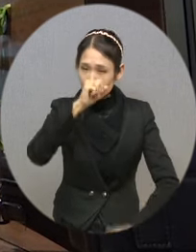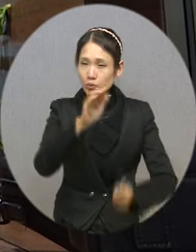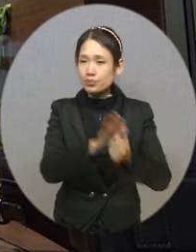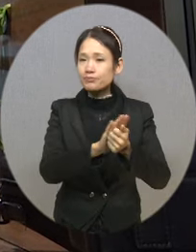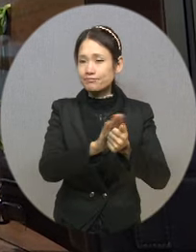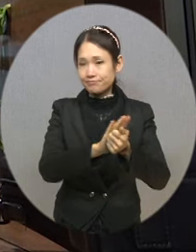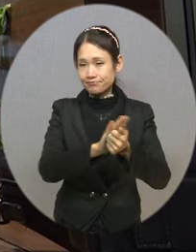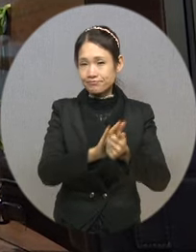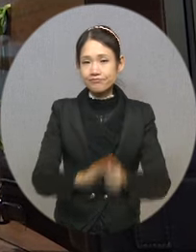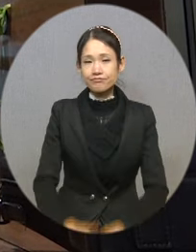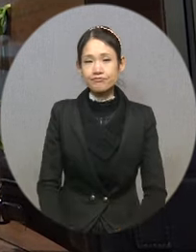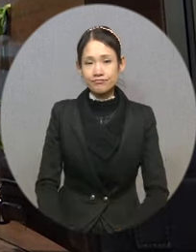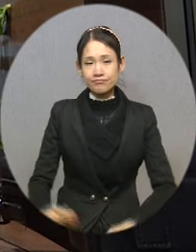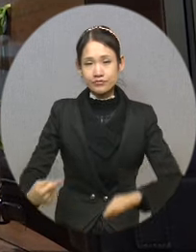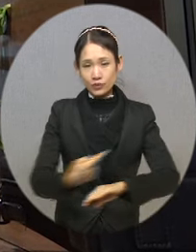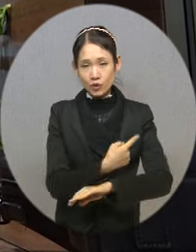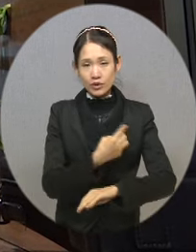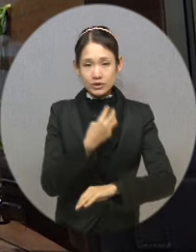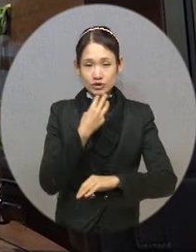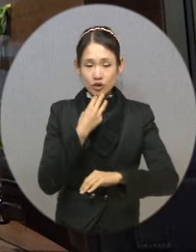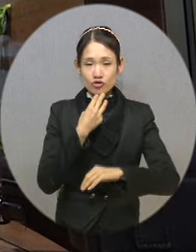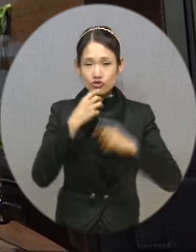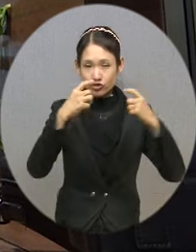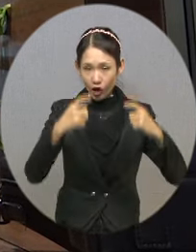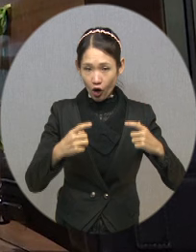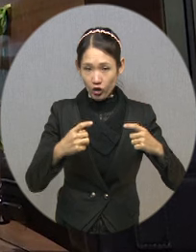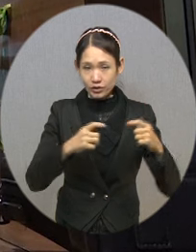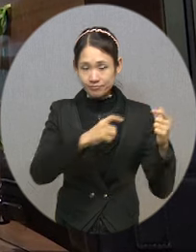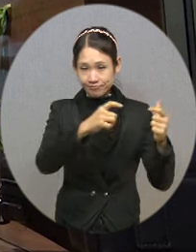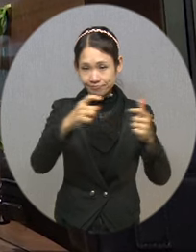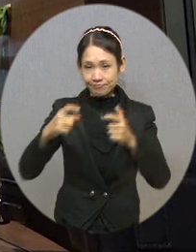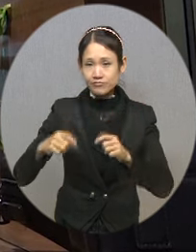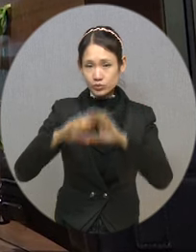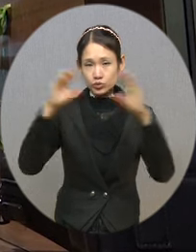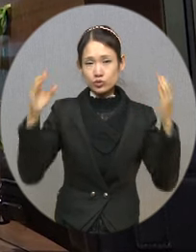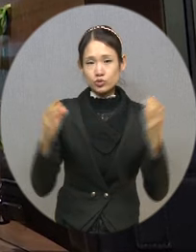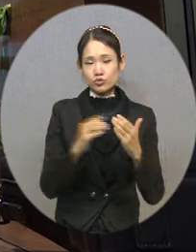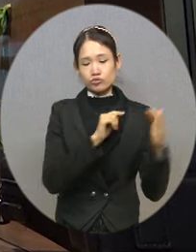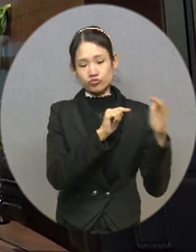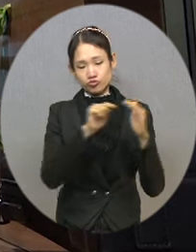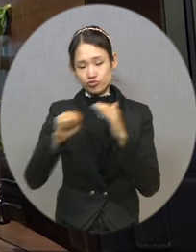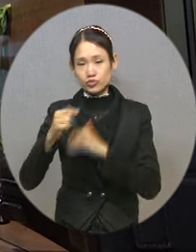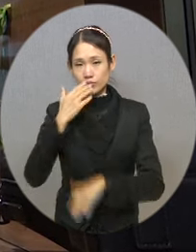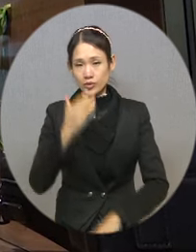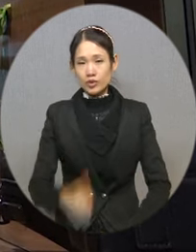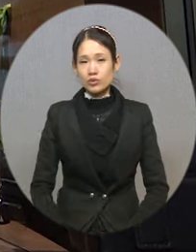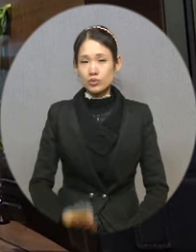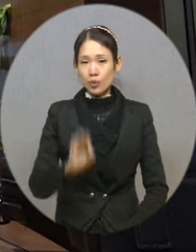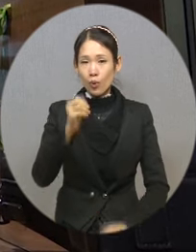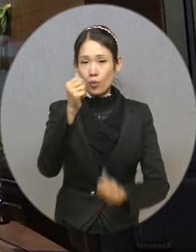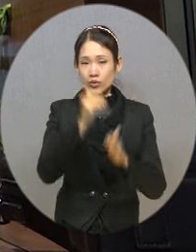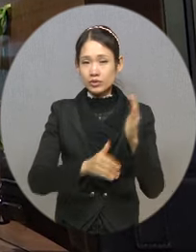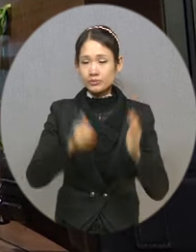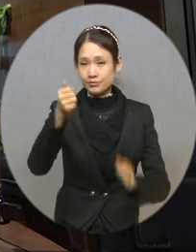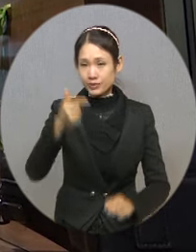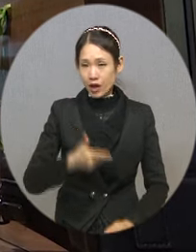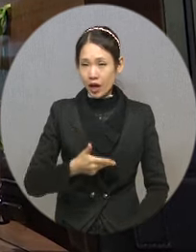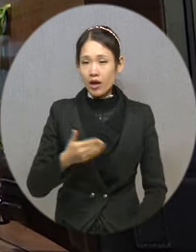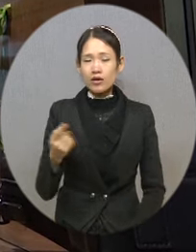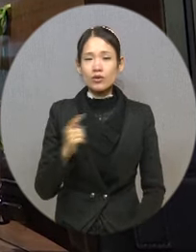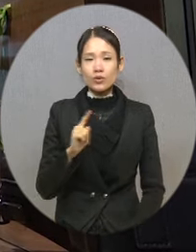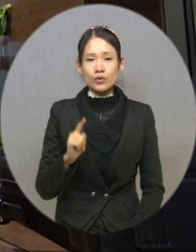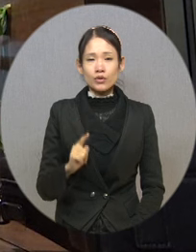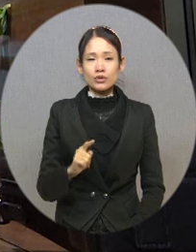있고요. 권외 서울, 경기 일대의 모든 지역을 갈 수가 있고요. 요금 체계 자체도 예전에 비해서